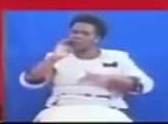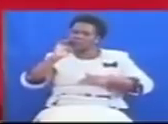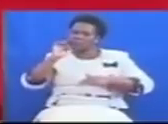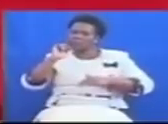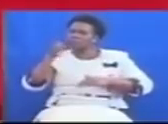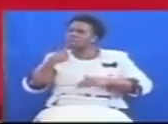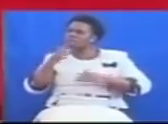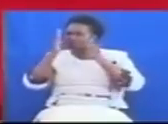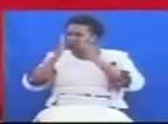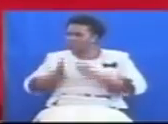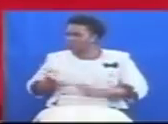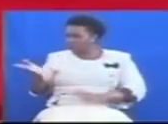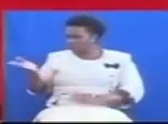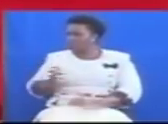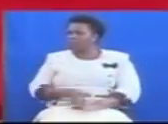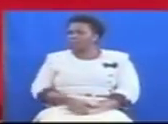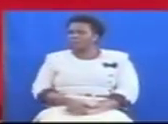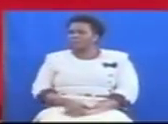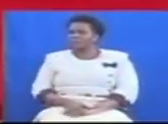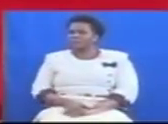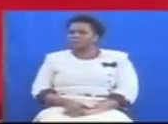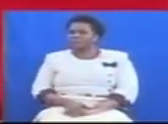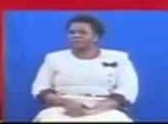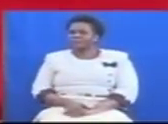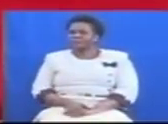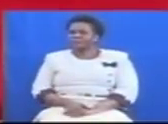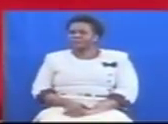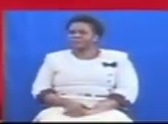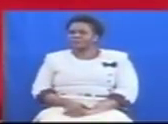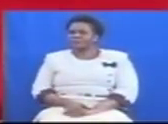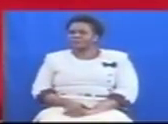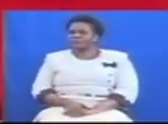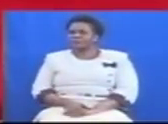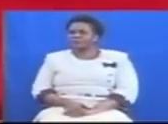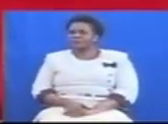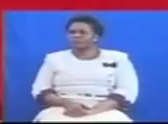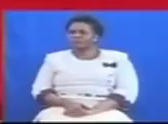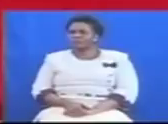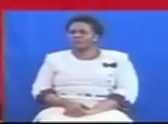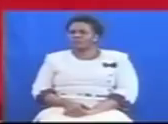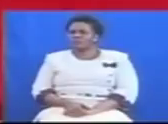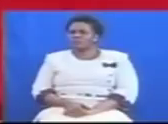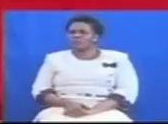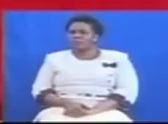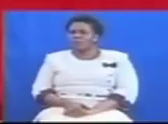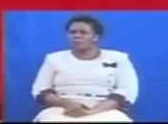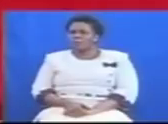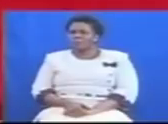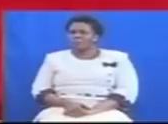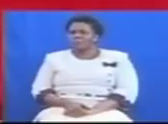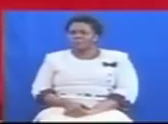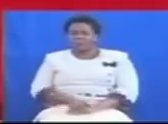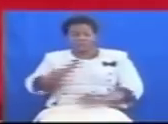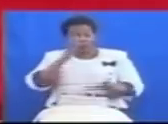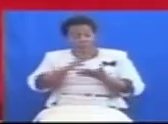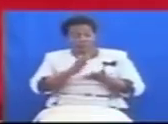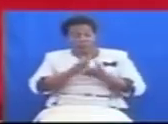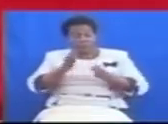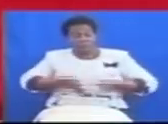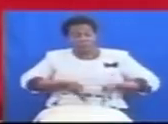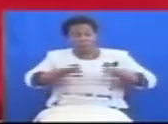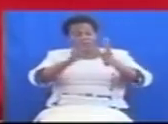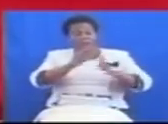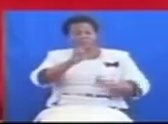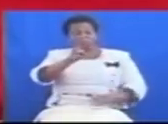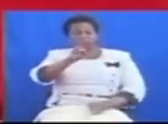Matutu Vuru, mbunge wa viti maalum, kama ifuatavyo. Mheshimiwa Naibu Spika, barabara ya Vikindo Vianzi hadi Sangatini